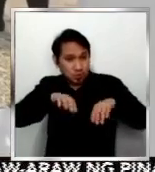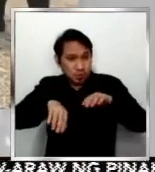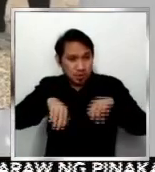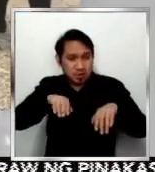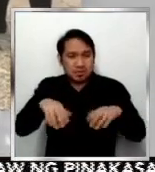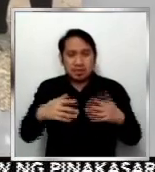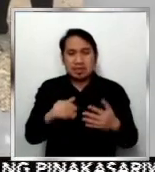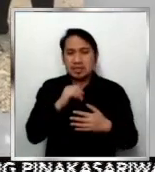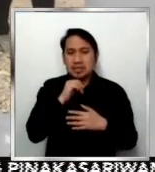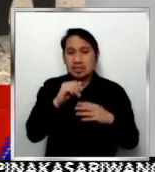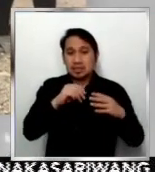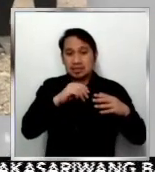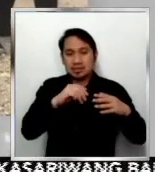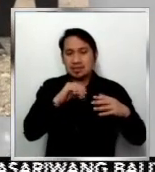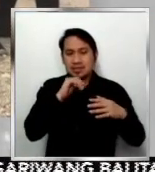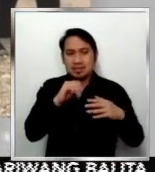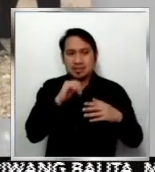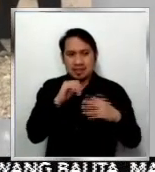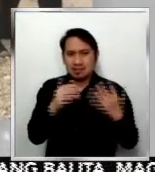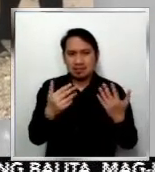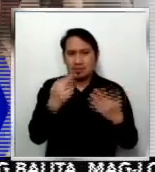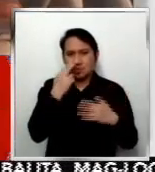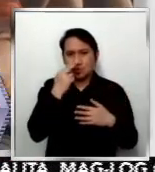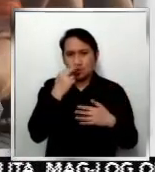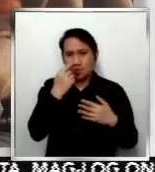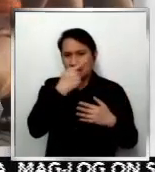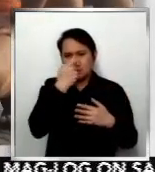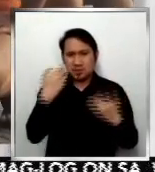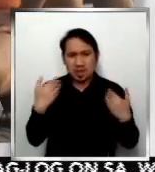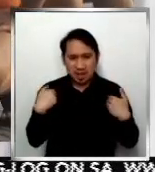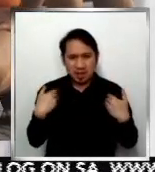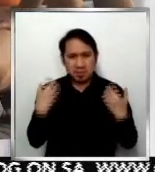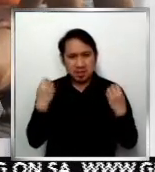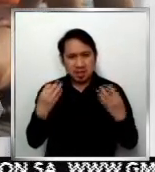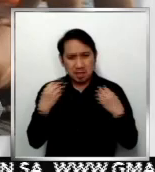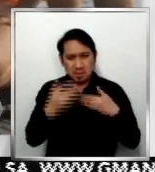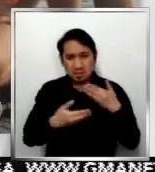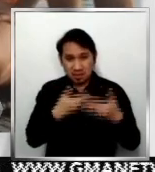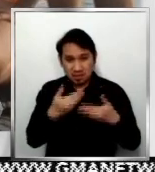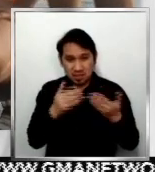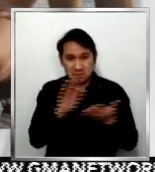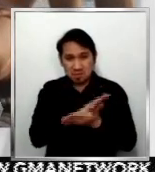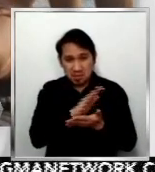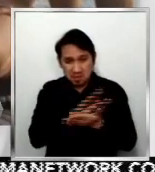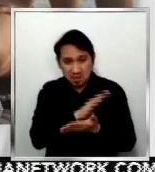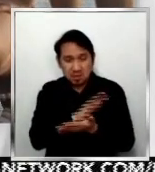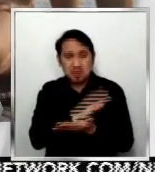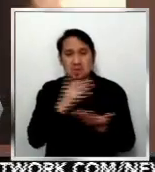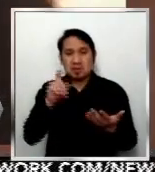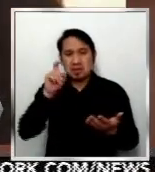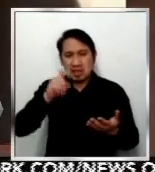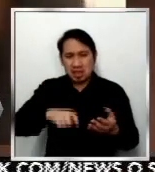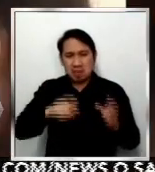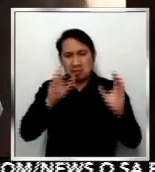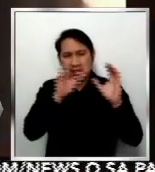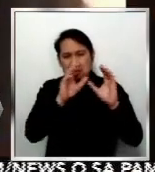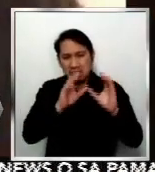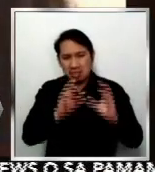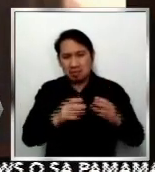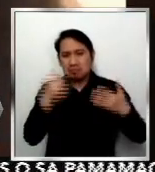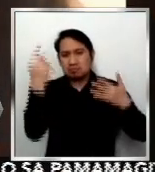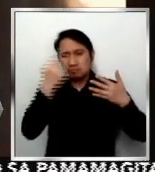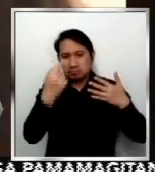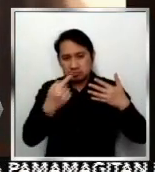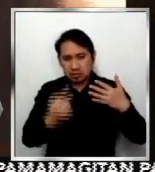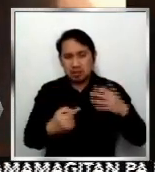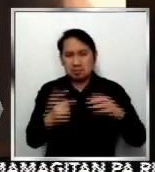pumunta sa resort ngayon kasi dami mong kailangan papers, you know, you have to have medical certificates, blah blah. So nag-comply naman kami